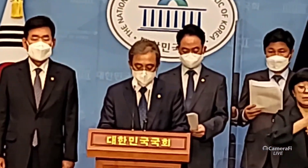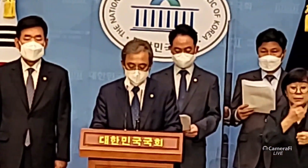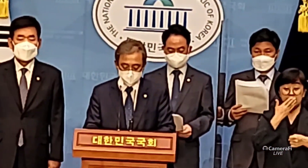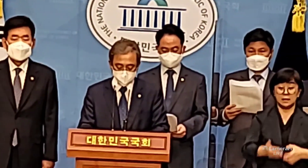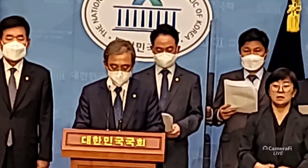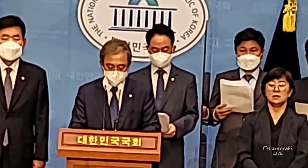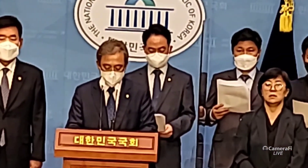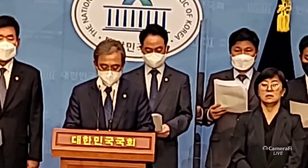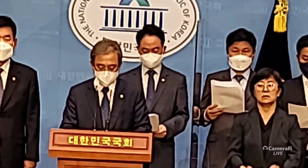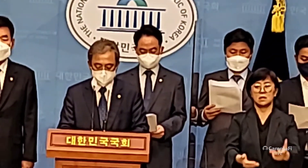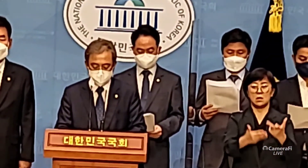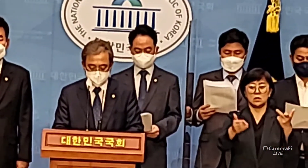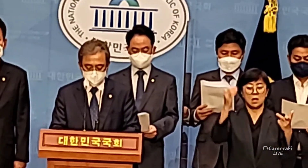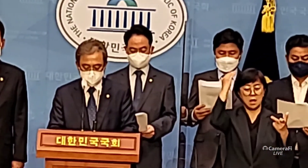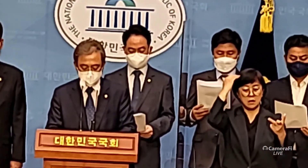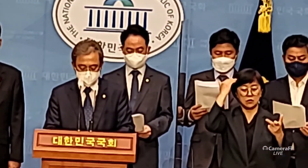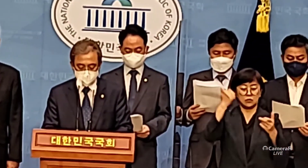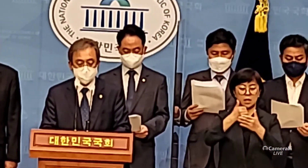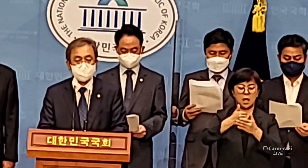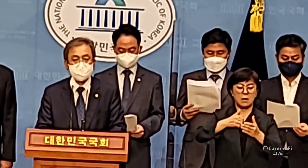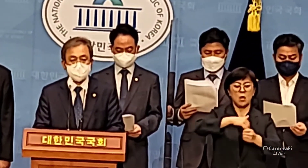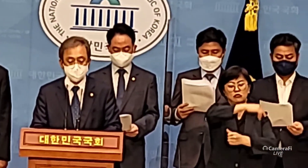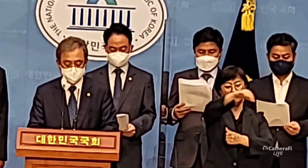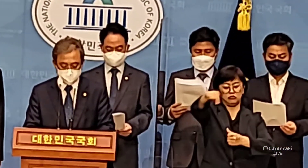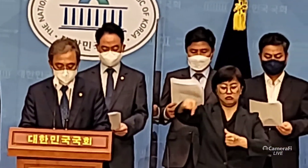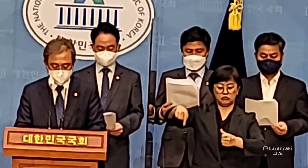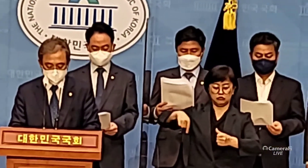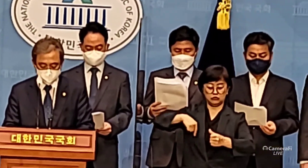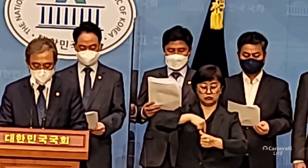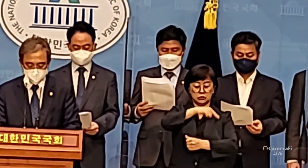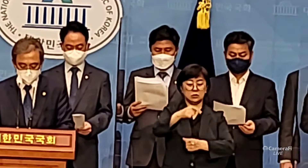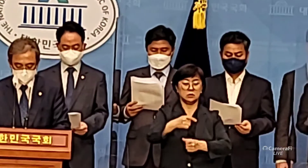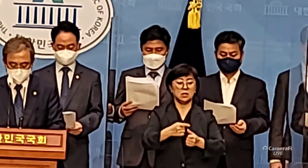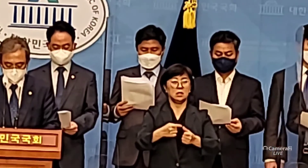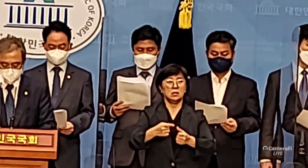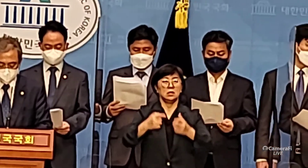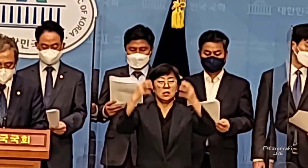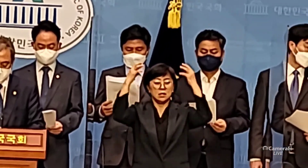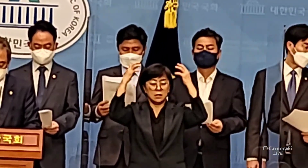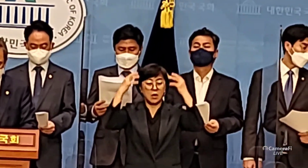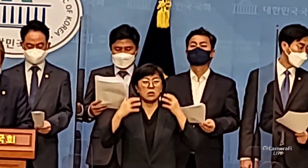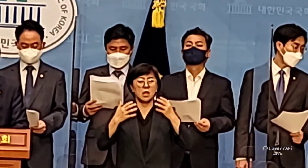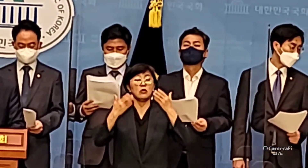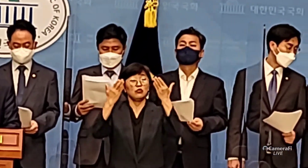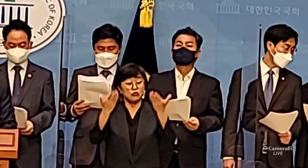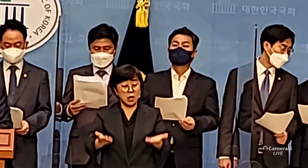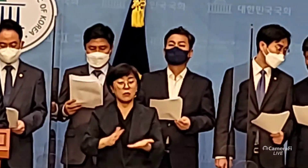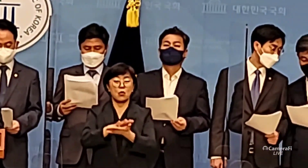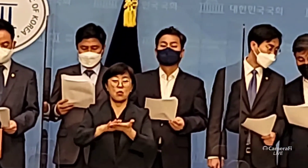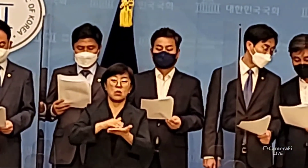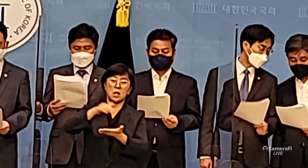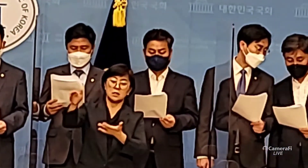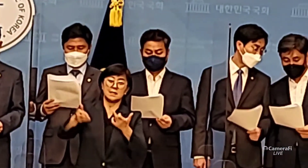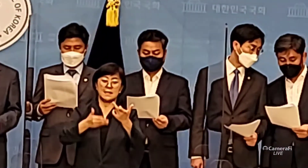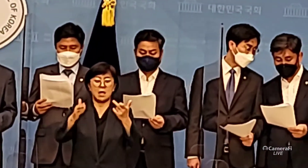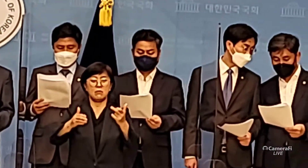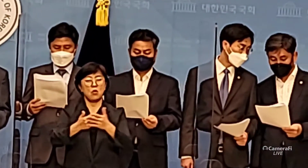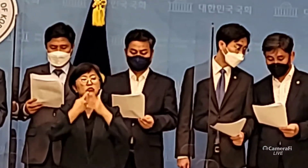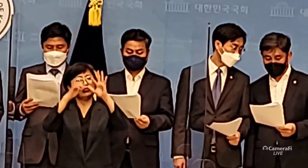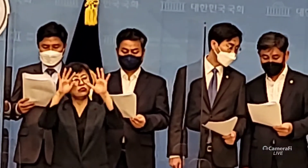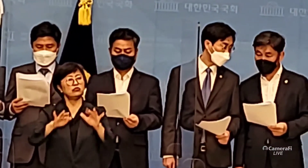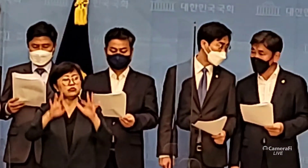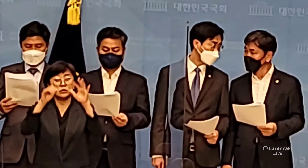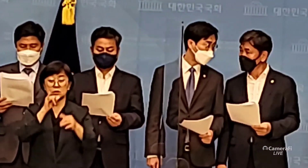됩니다. 강원도는 대한민국의 변방이었습니다. 여름철 휴가지로만 인식된 곳이고 산과 눈이 많은 지역으로 알고